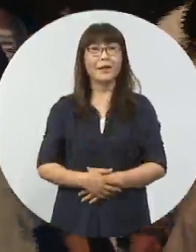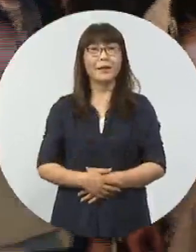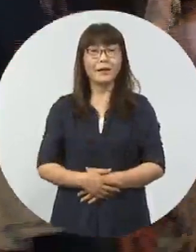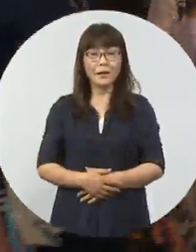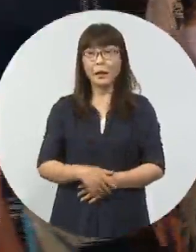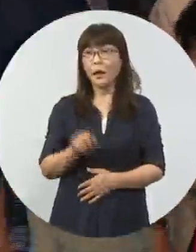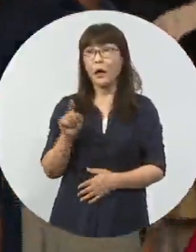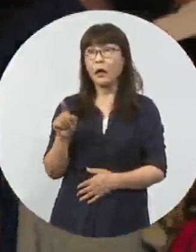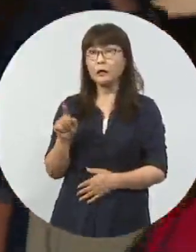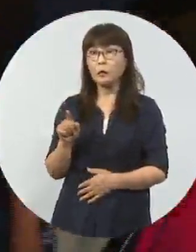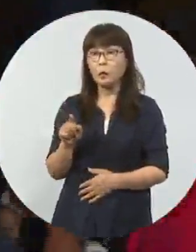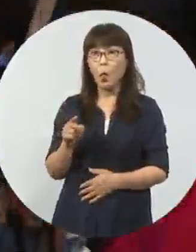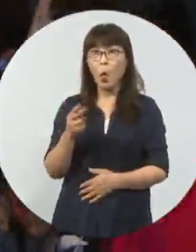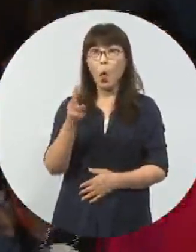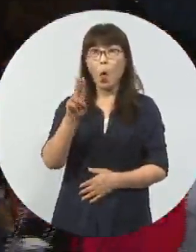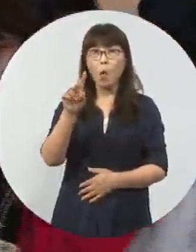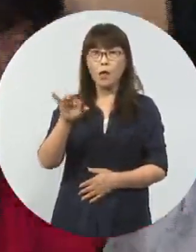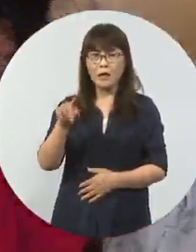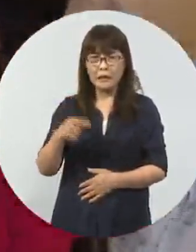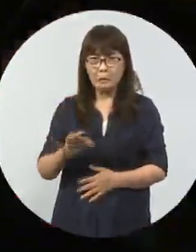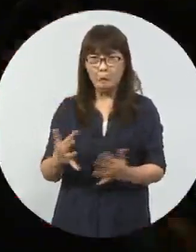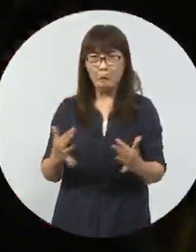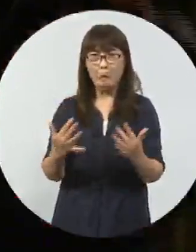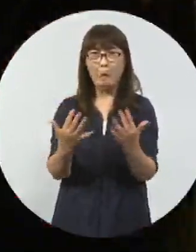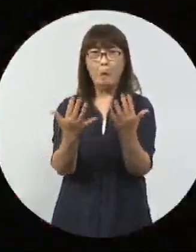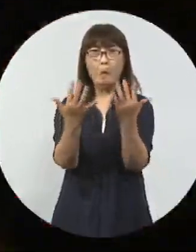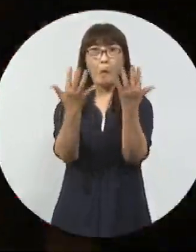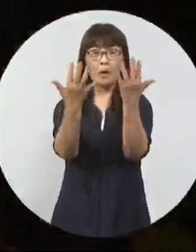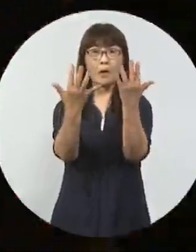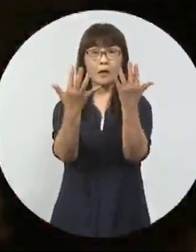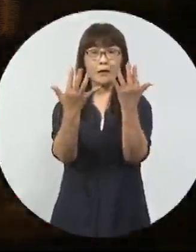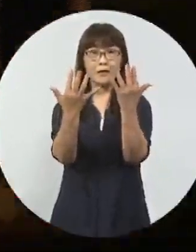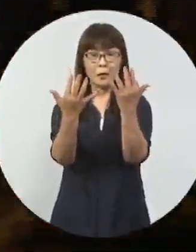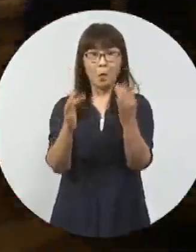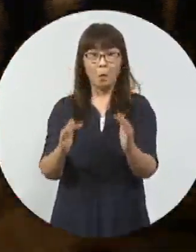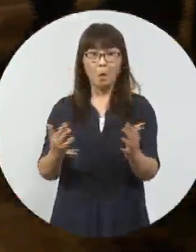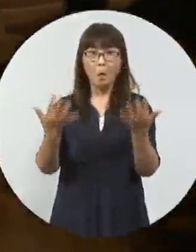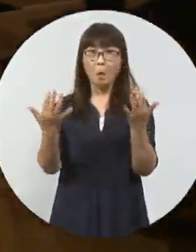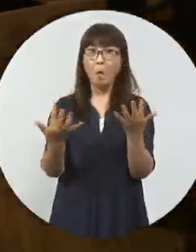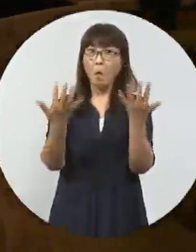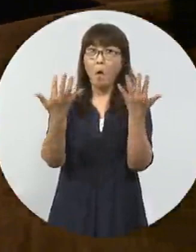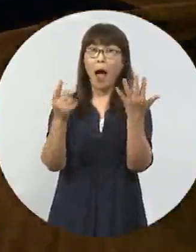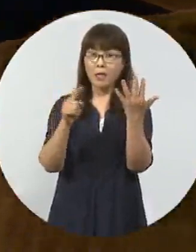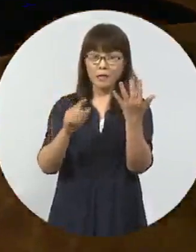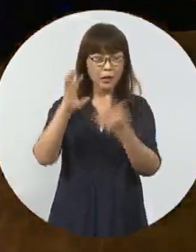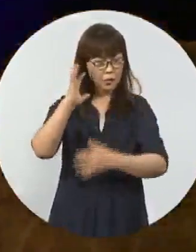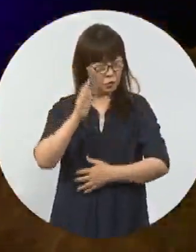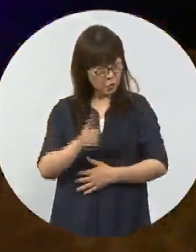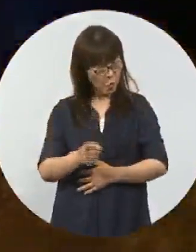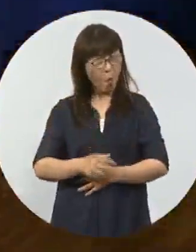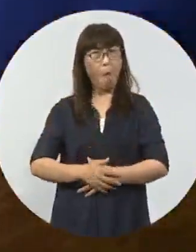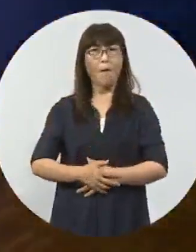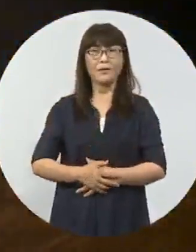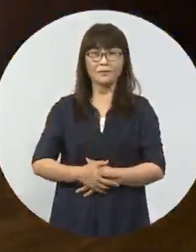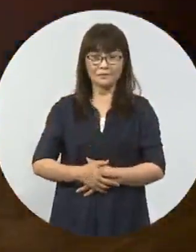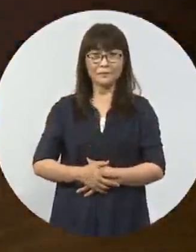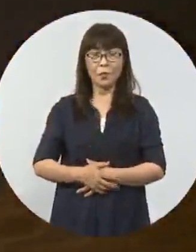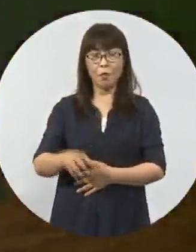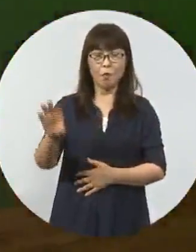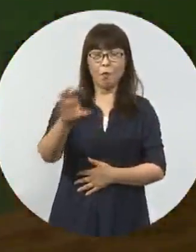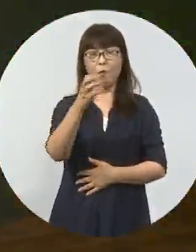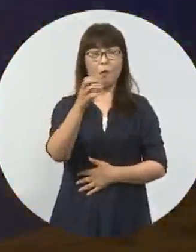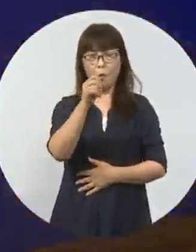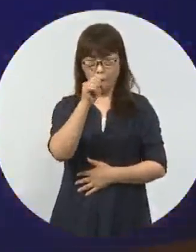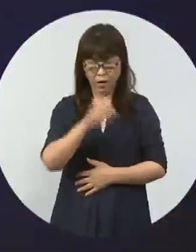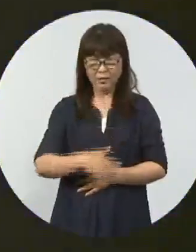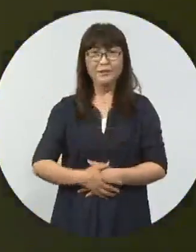なんかあそこでなんかウィーって出てくるときに、なんか煙とかなんかすごいウィーって出てくるときがかっこ